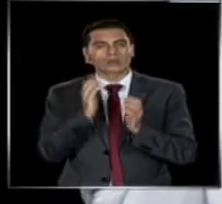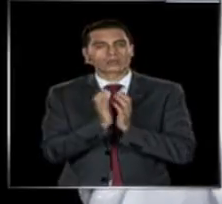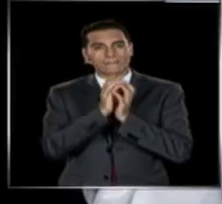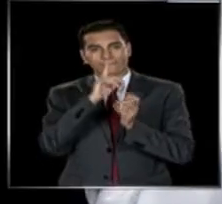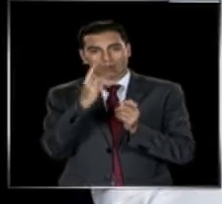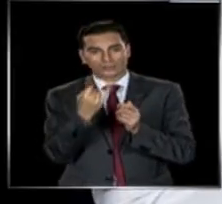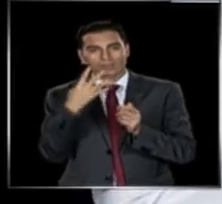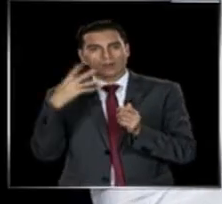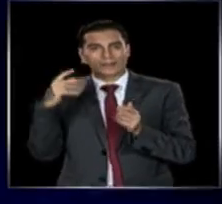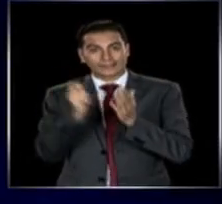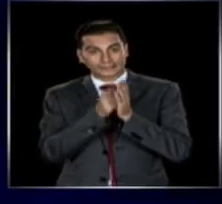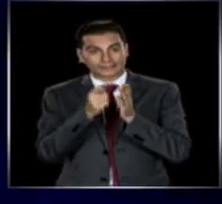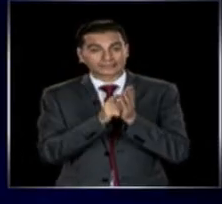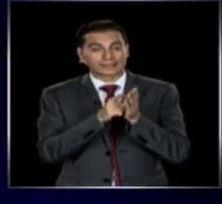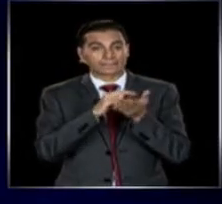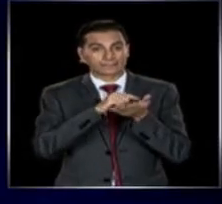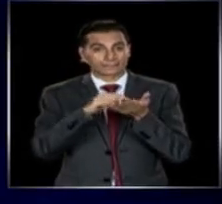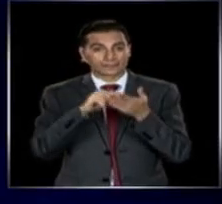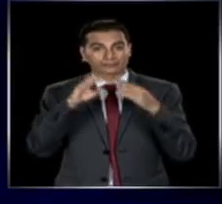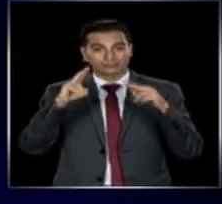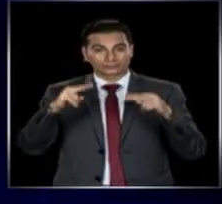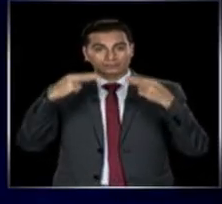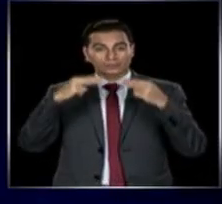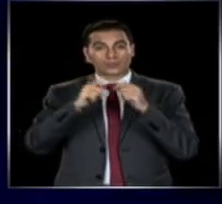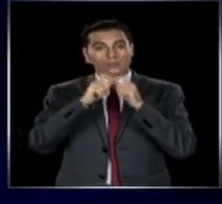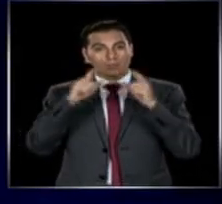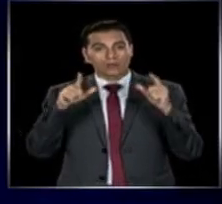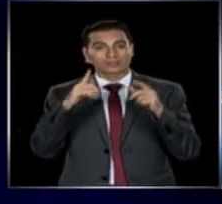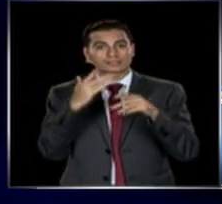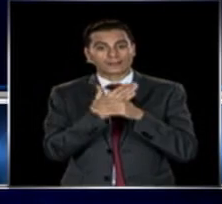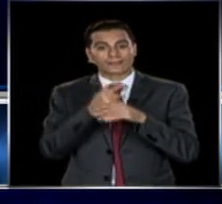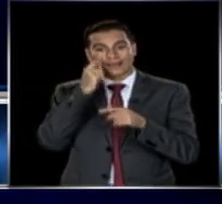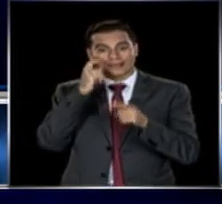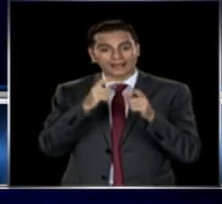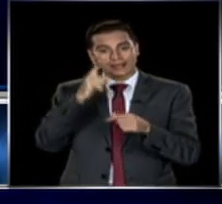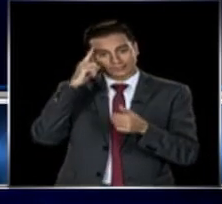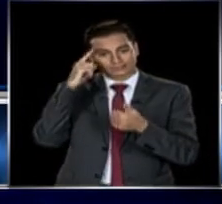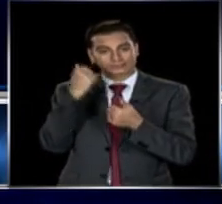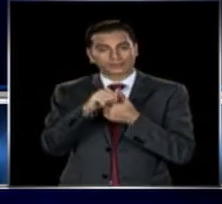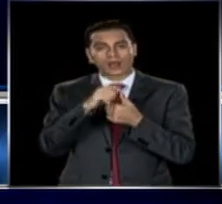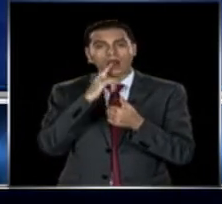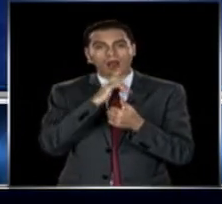150-44 عايزين نكتبه في الشريط ويفضل موجود علشان الناس تأيده.